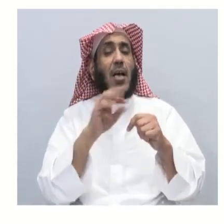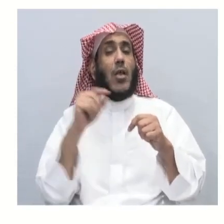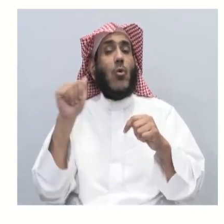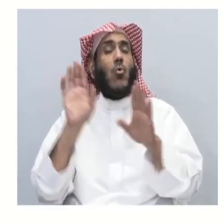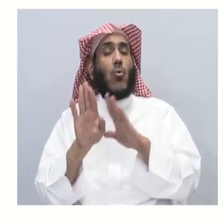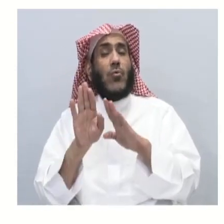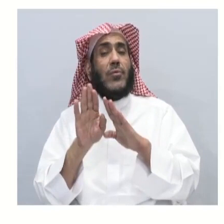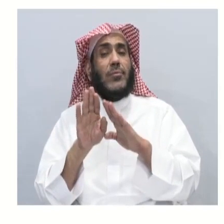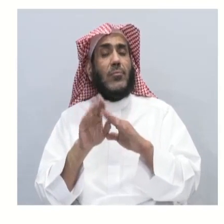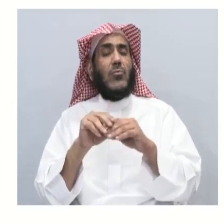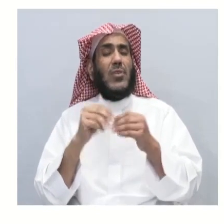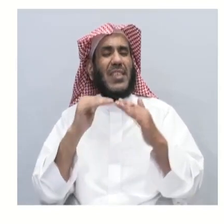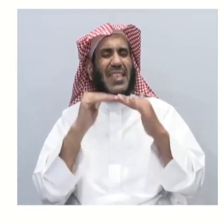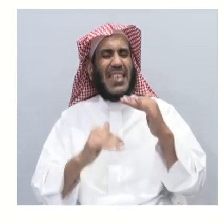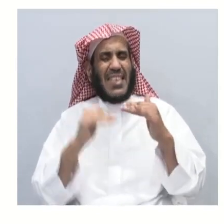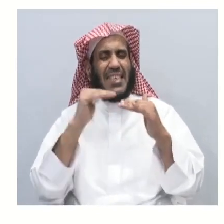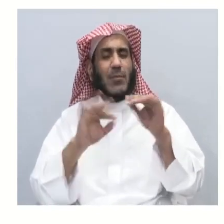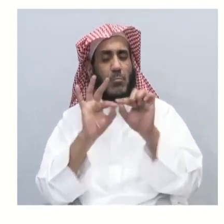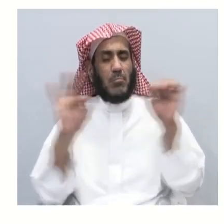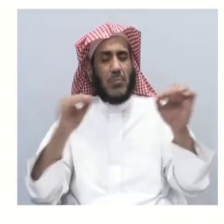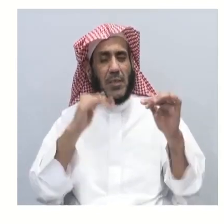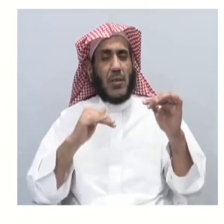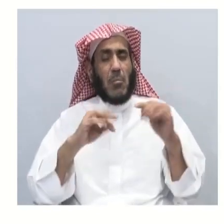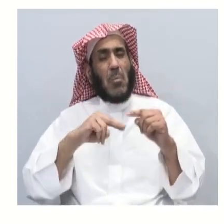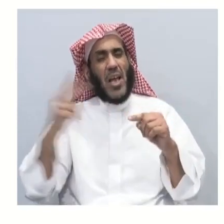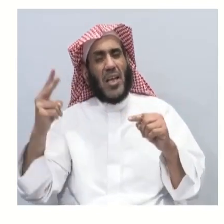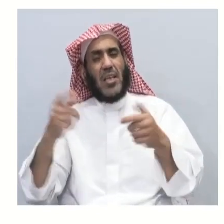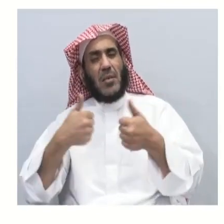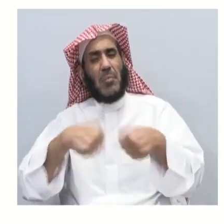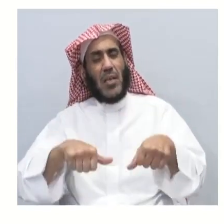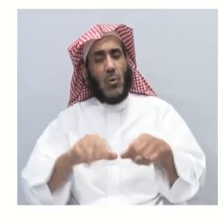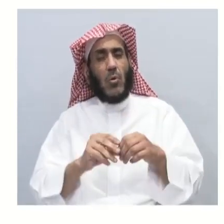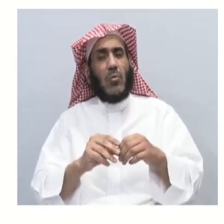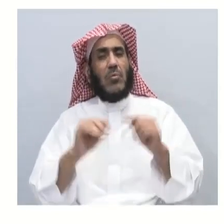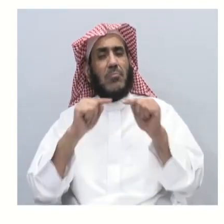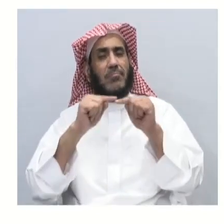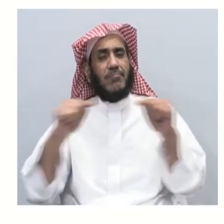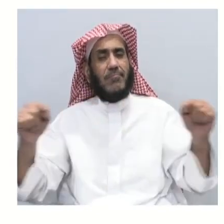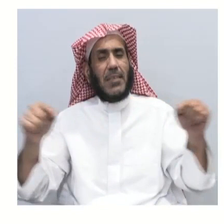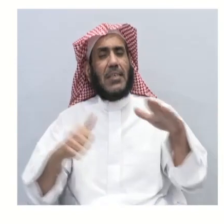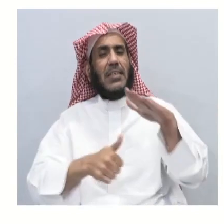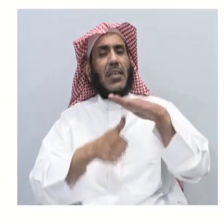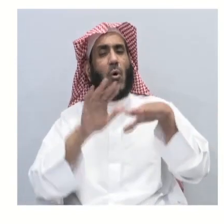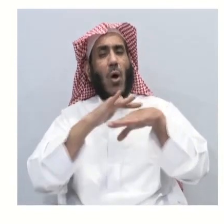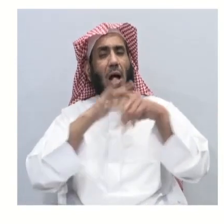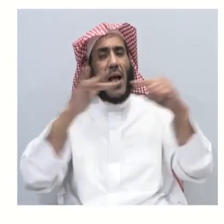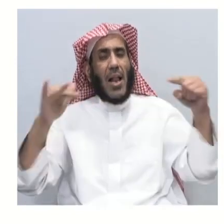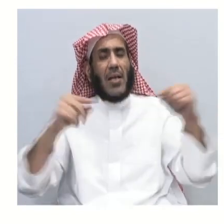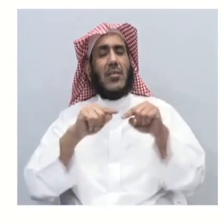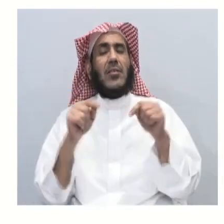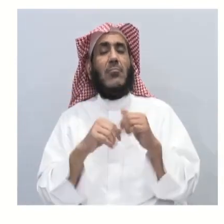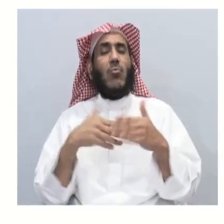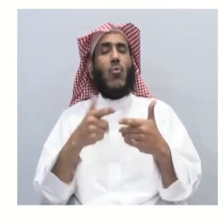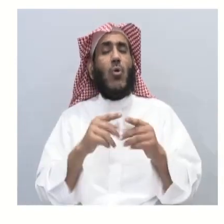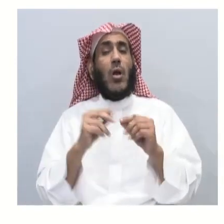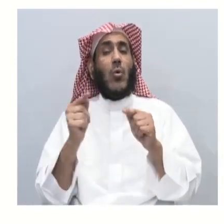فقط التي تنزل عن السطر، بقية الحروف ترتكز على السطر. كذلك كل